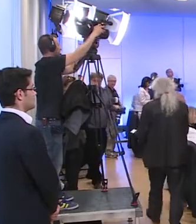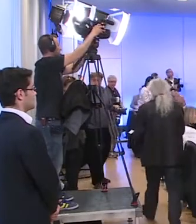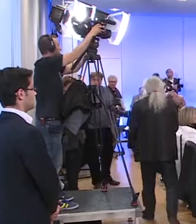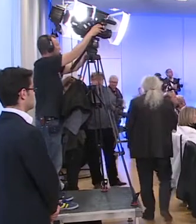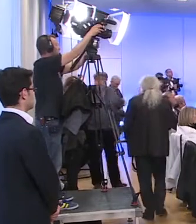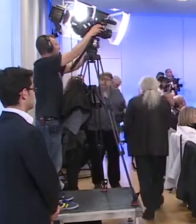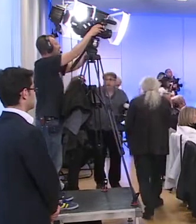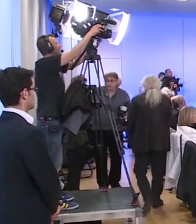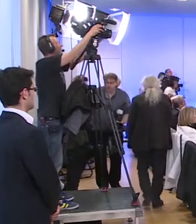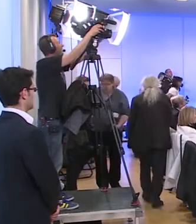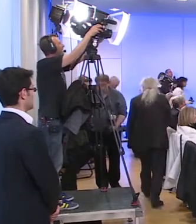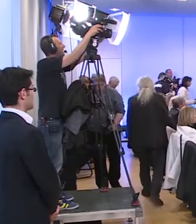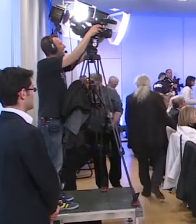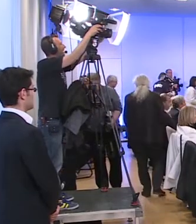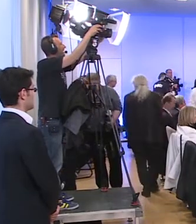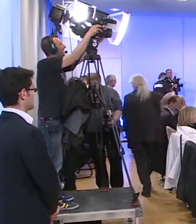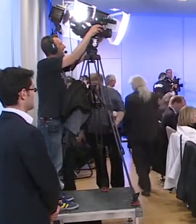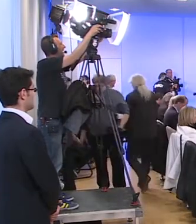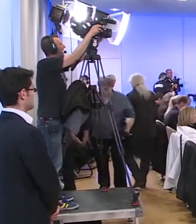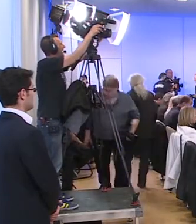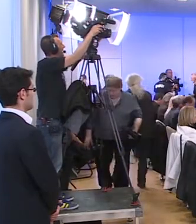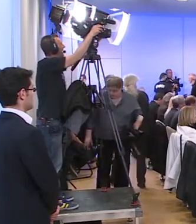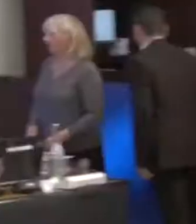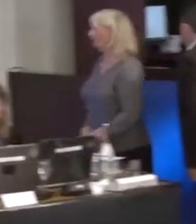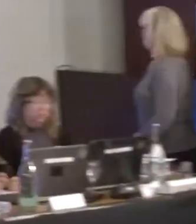en bout de table pour dépouiller